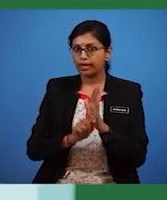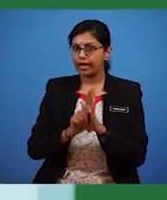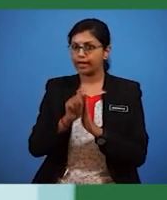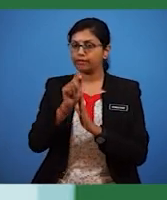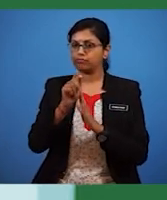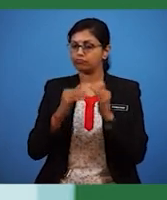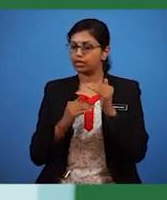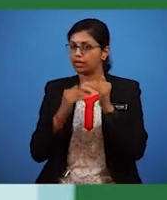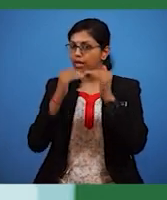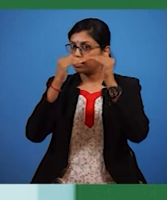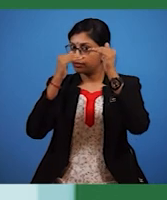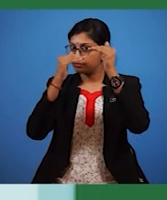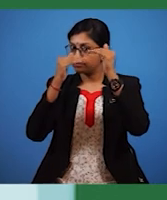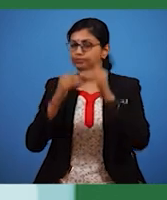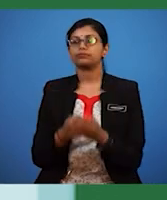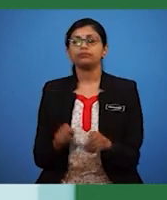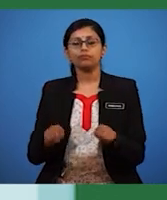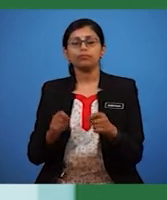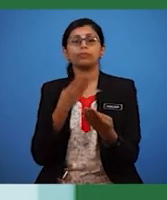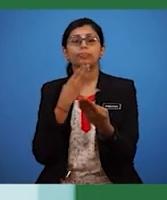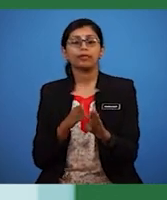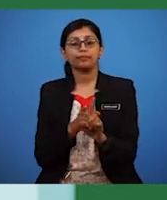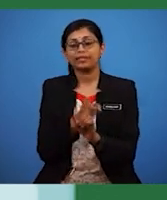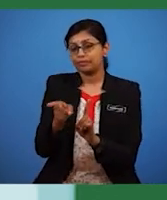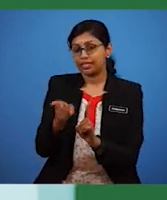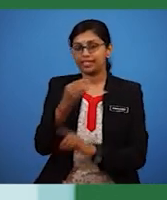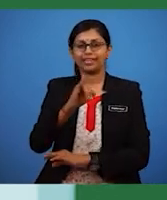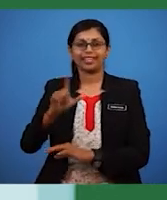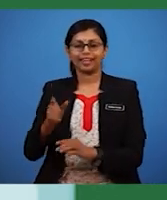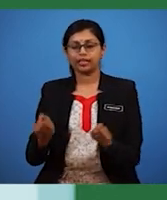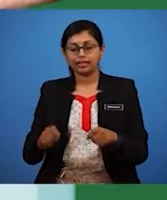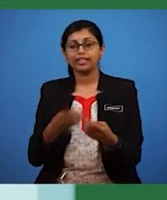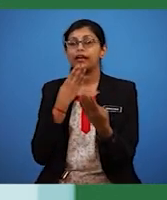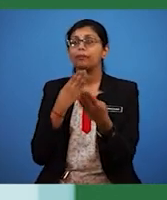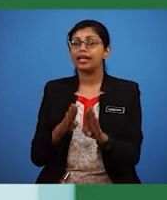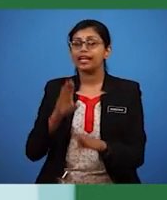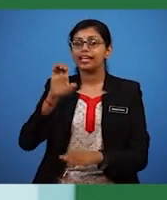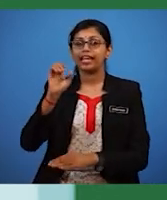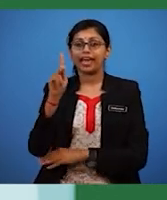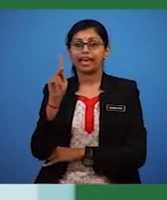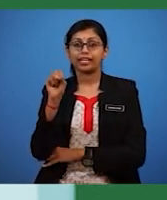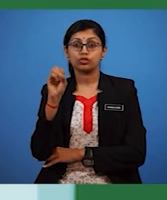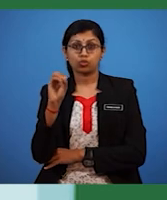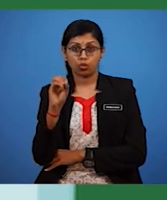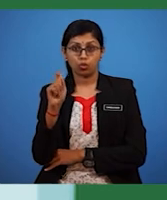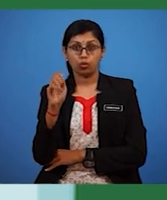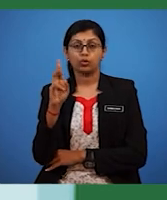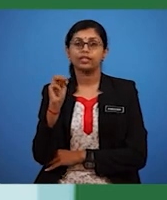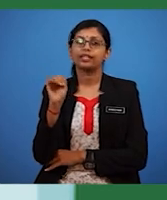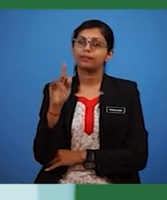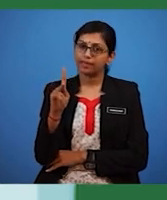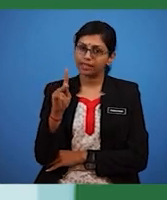itu, tindak balas penyesaran ialah tindak balas eksotermik. Maklumat